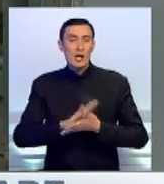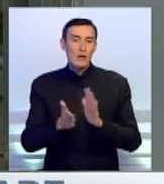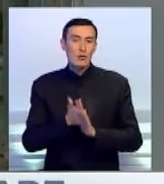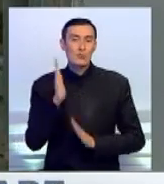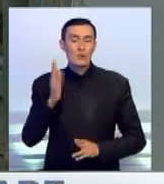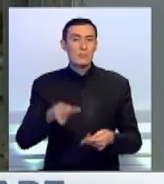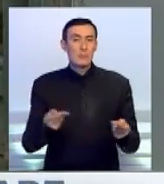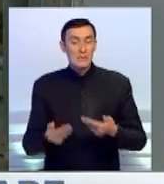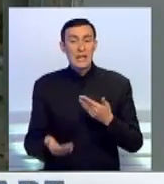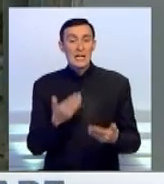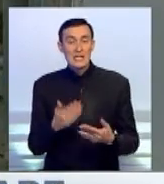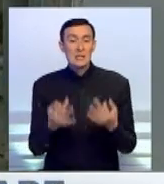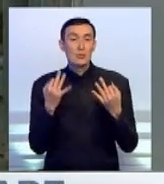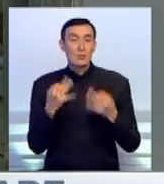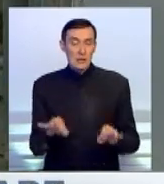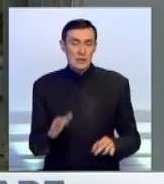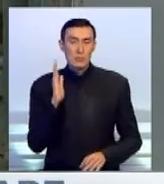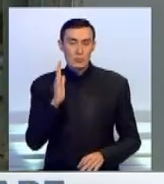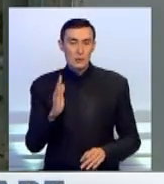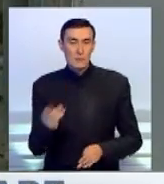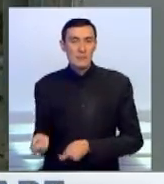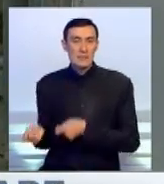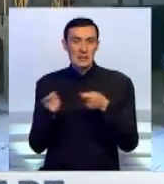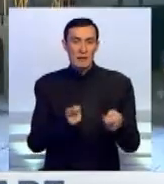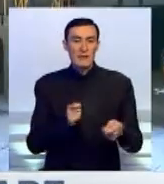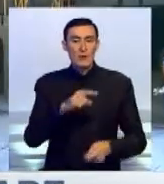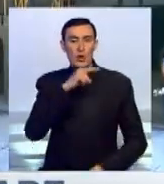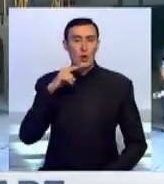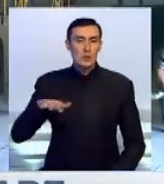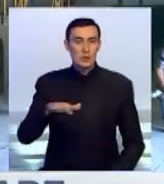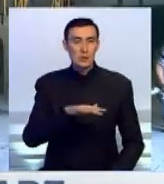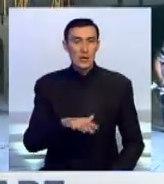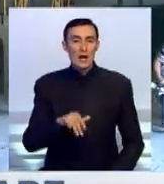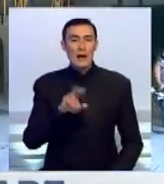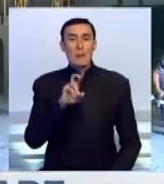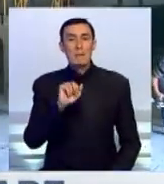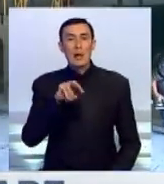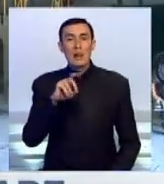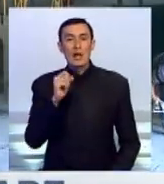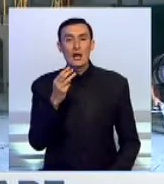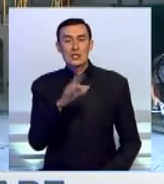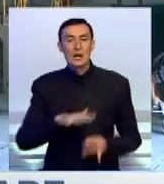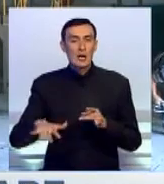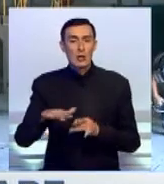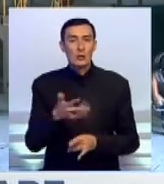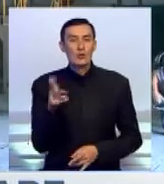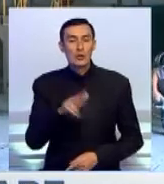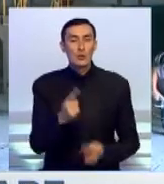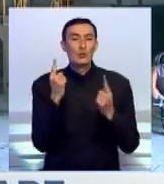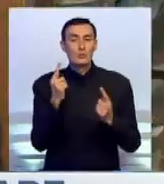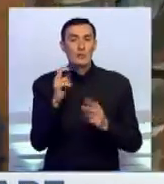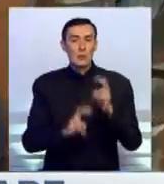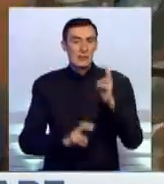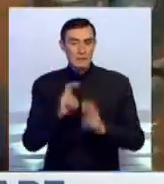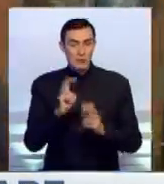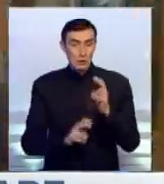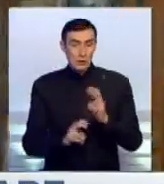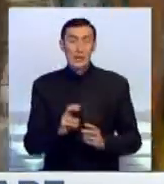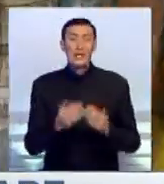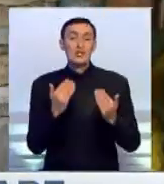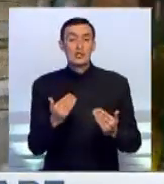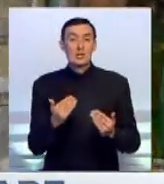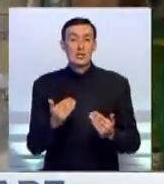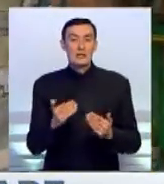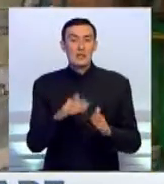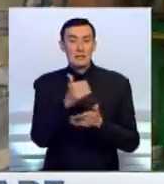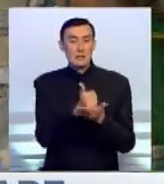договоры. Если все удастся, начнем поставки в Россию. В Балхашском районе урожай с полей принимает три крупных рисоперерабатывающих завода. Сейчас